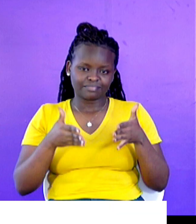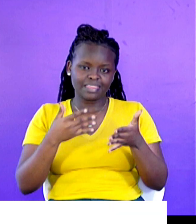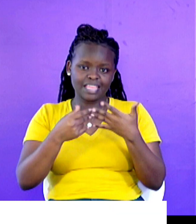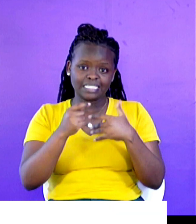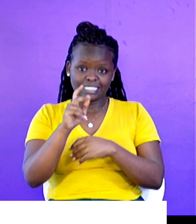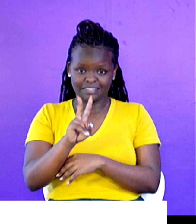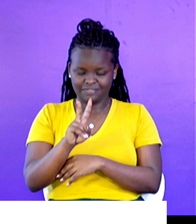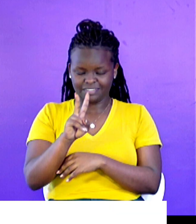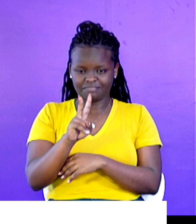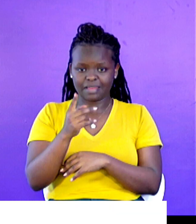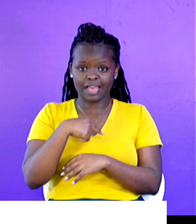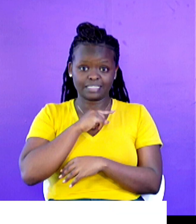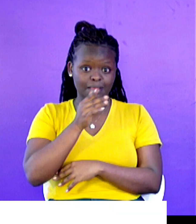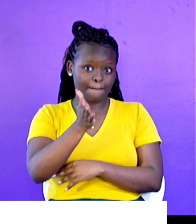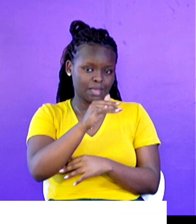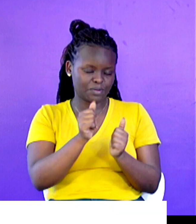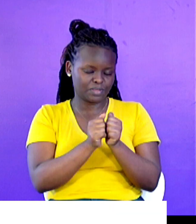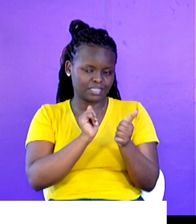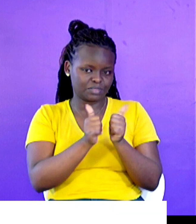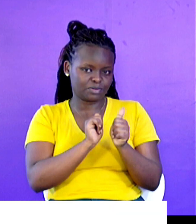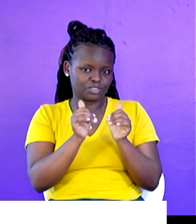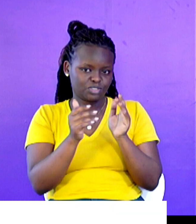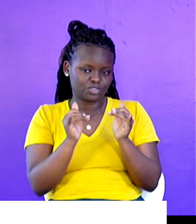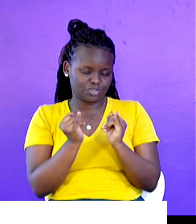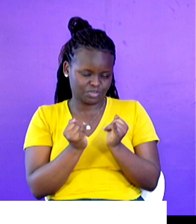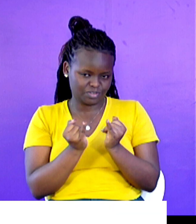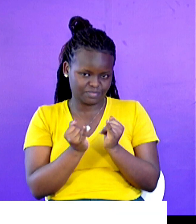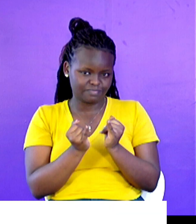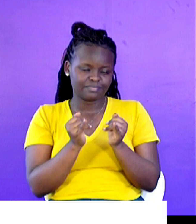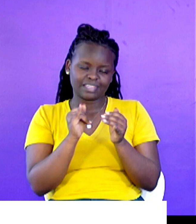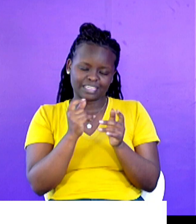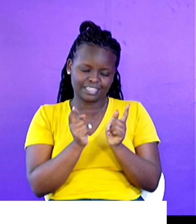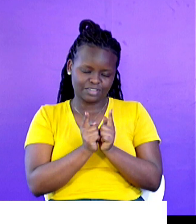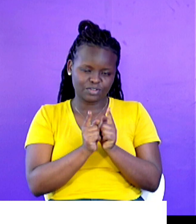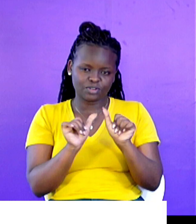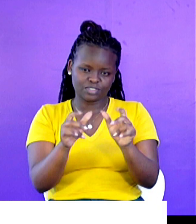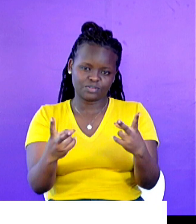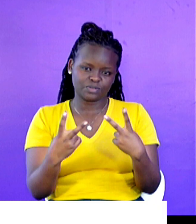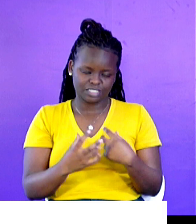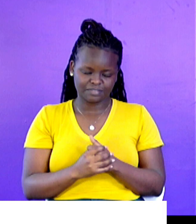Prime News. We will be back with the sports updates in just a bit. Stay with us.